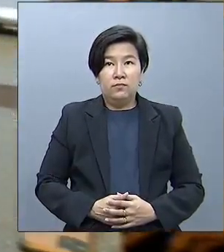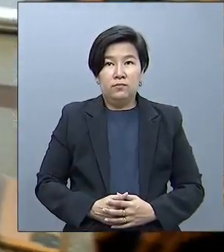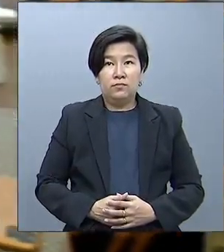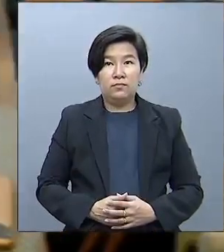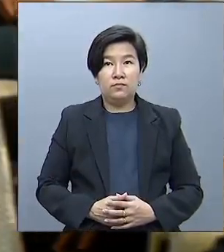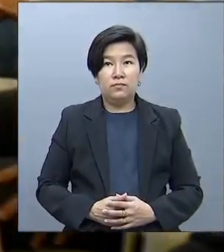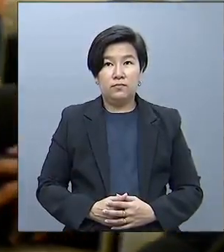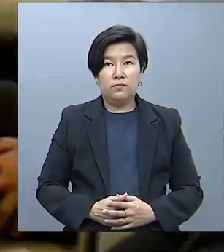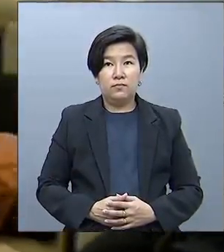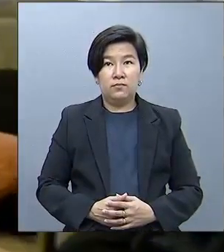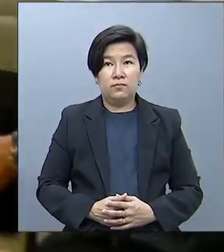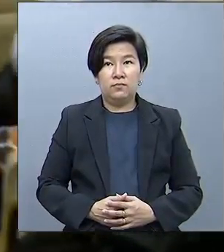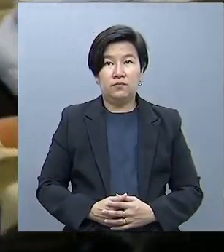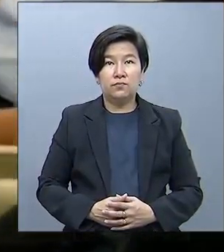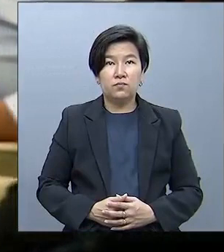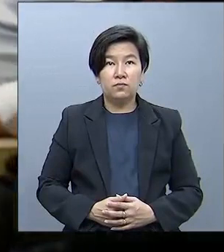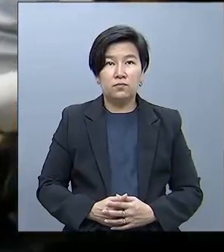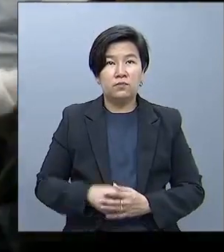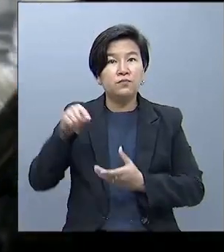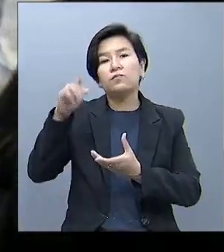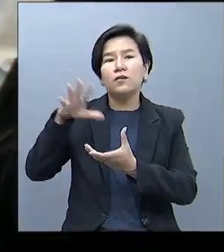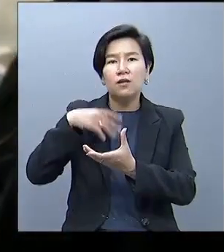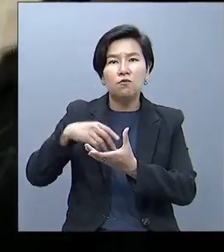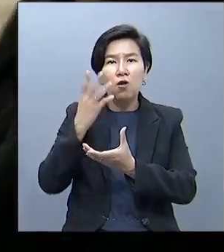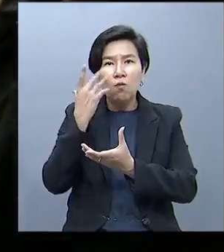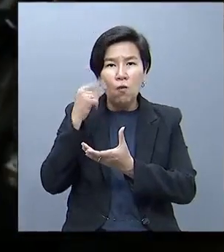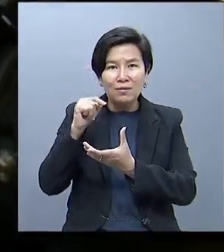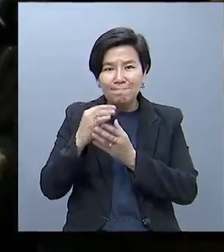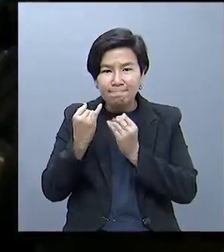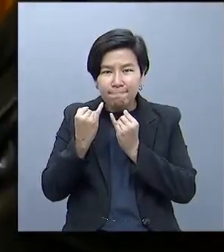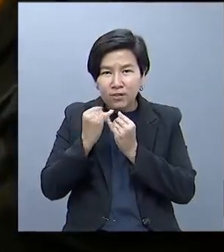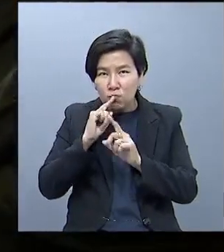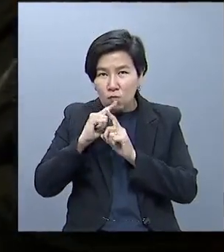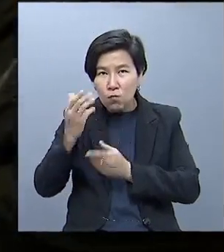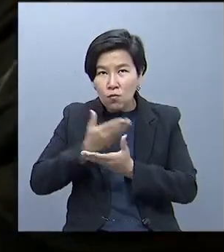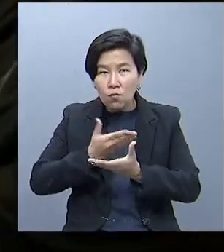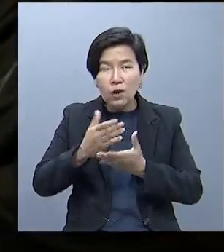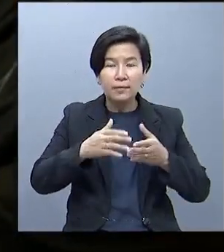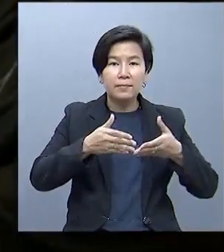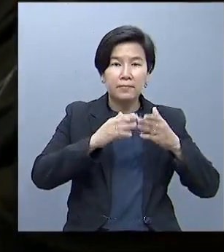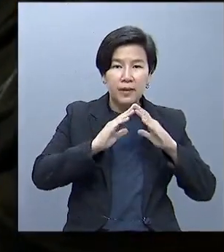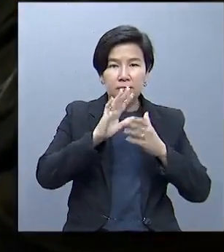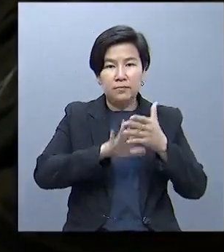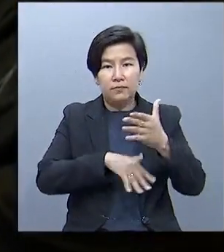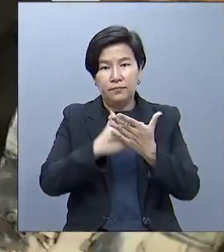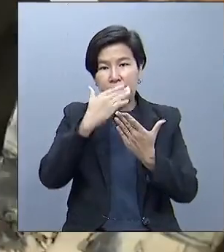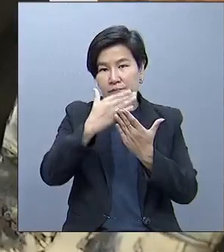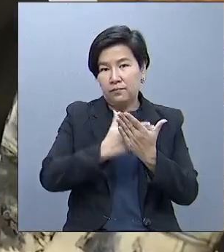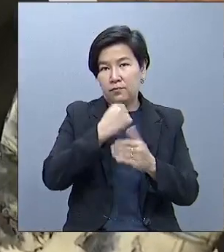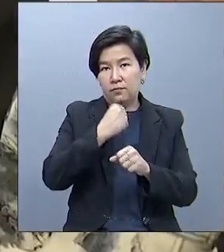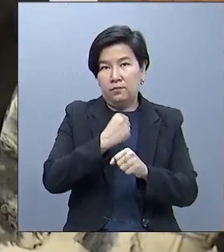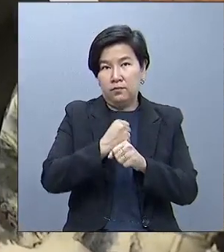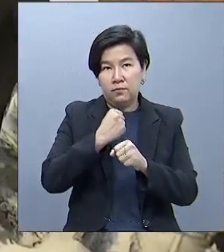ตอนนี้อินไซต์จากคนวงในเมื่อวานนี้นะคะได้เล่าว่ามีการหารือกันเรื่องของการตั้งรัฐบาลคุยกันเรื่องนโยบายค่ะแต่ว่ายังไม่ได้ลงในราย